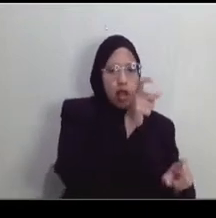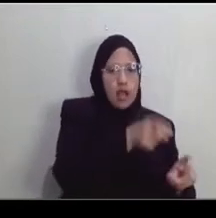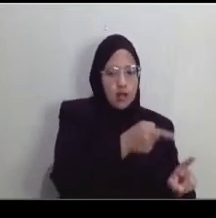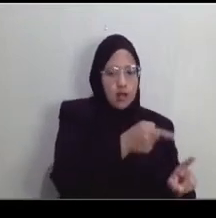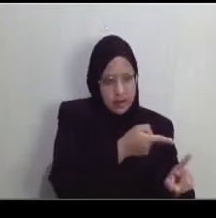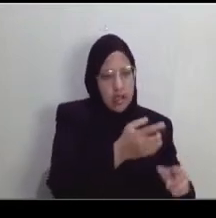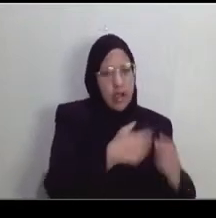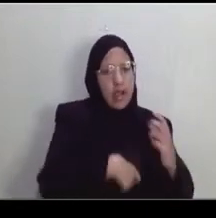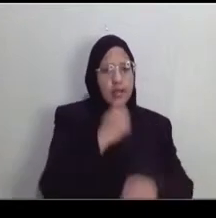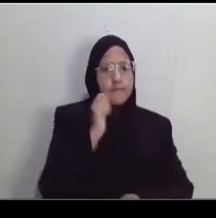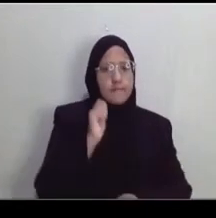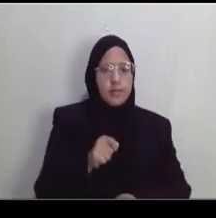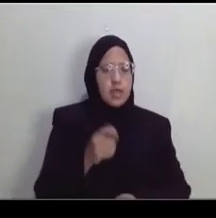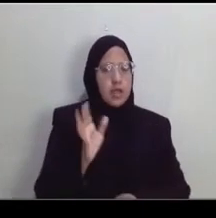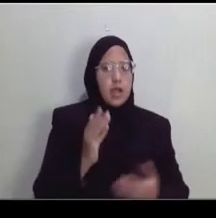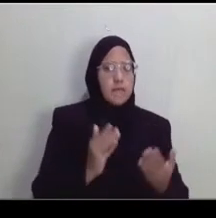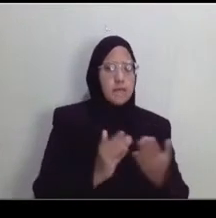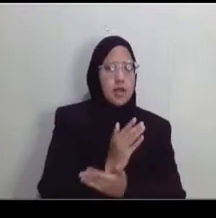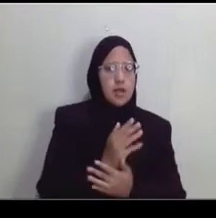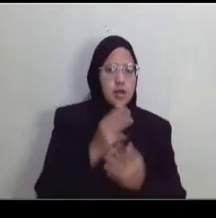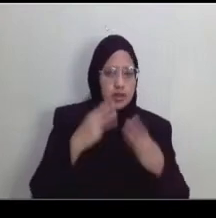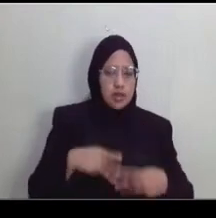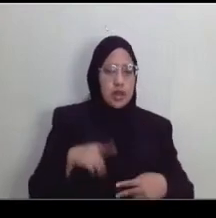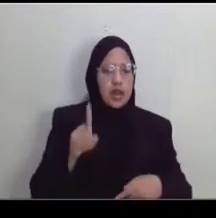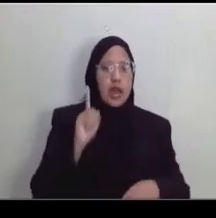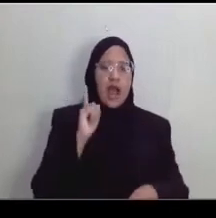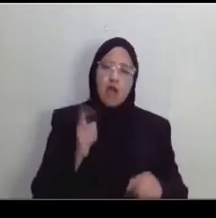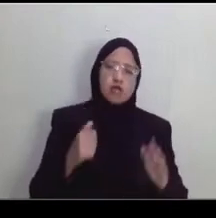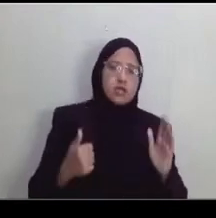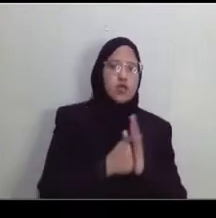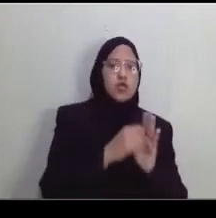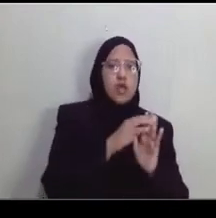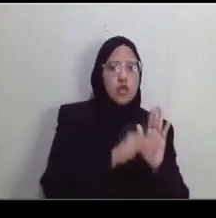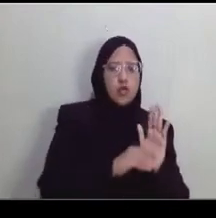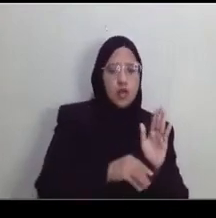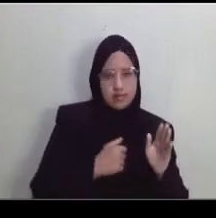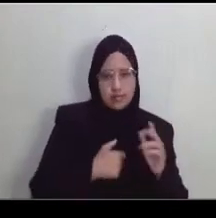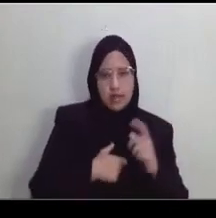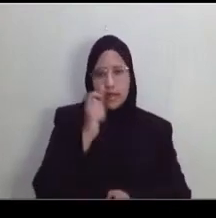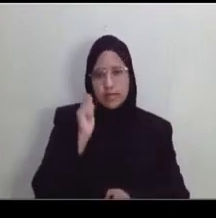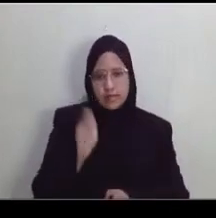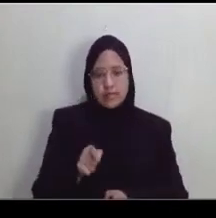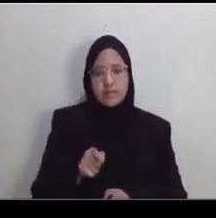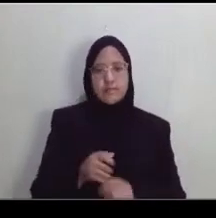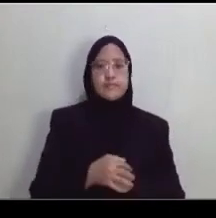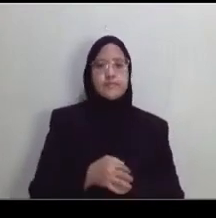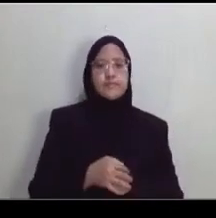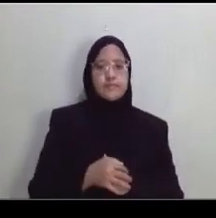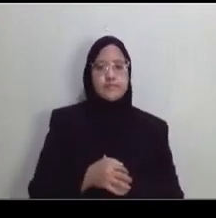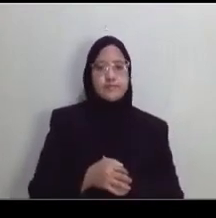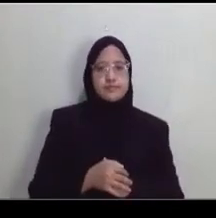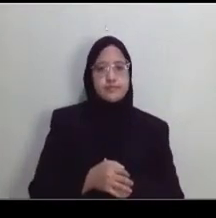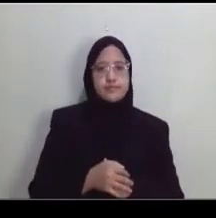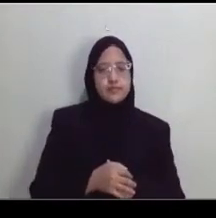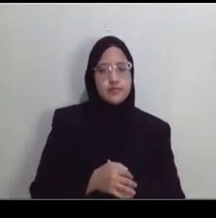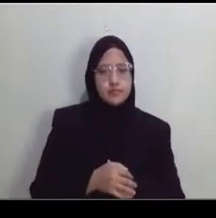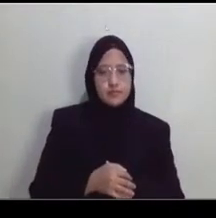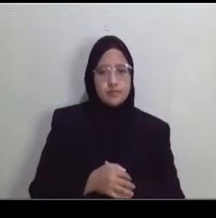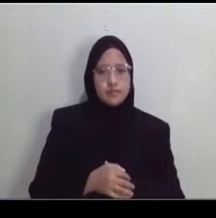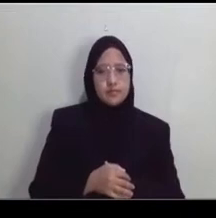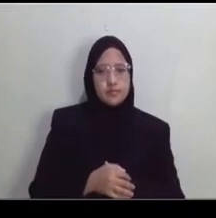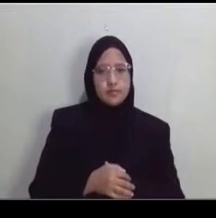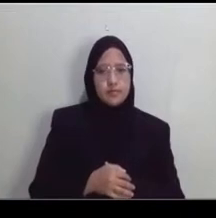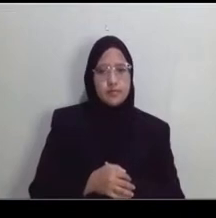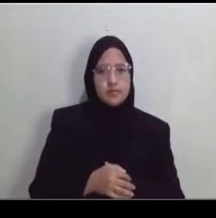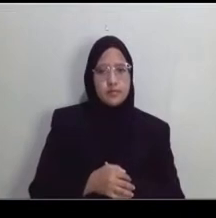etik dan perilaku hakim konstitusi dibutuhkan kesadaran pribadi untuk dapat meresapi makna sanksi